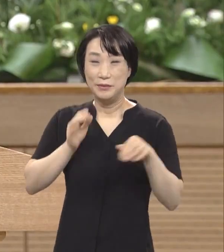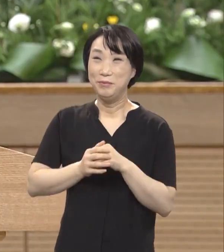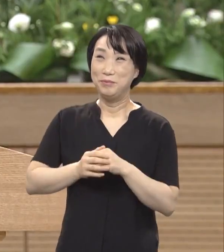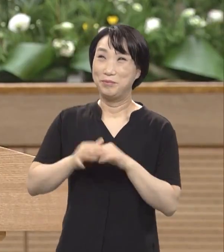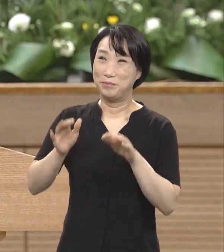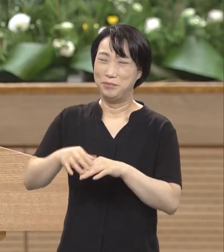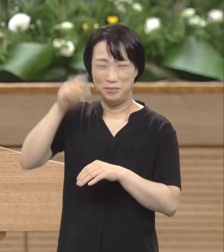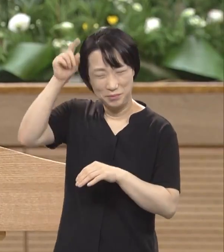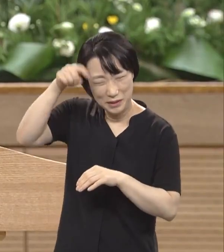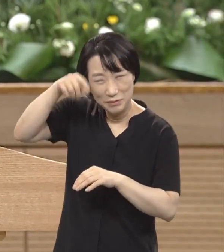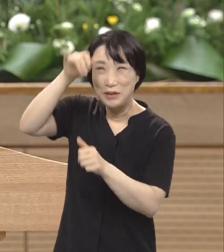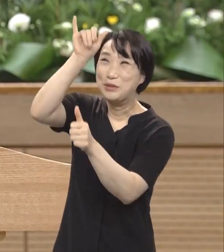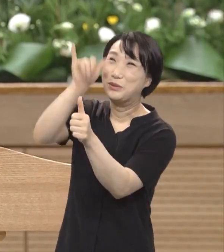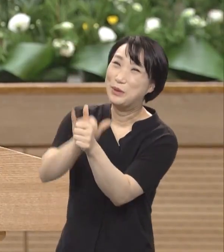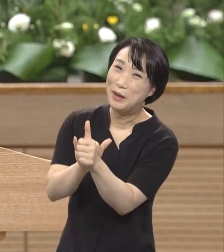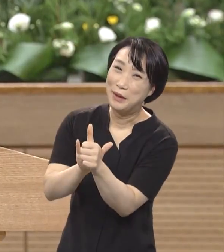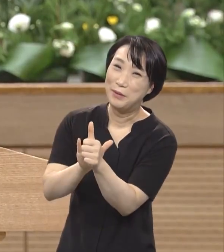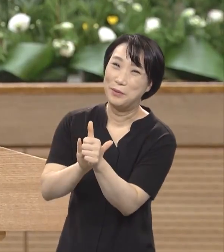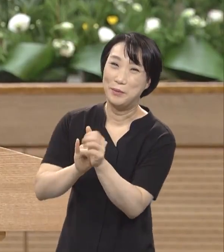충성하고